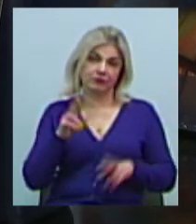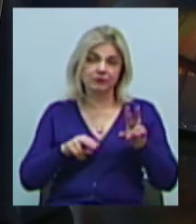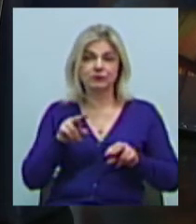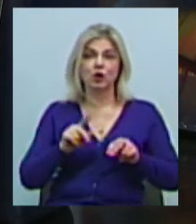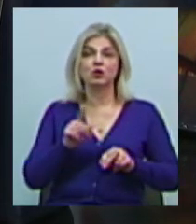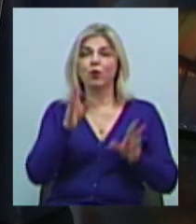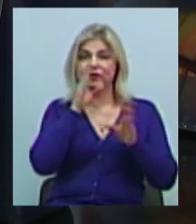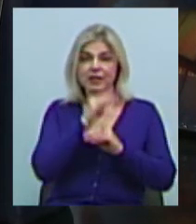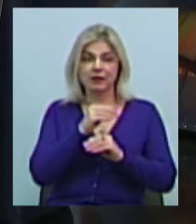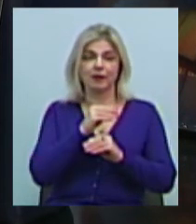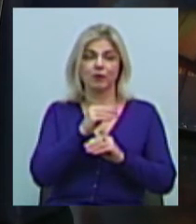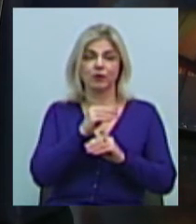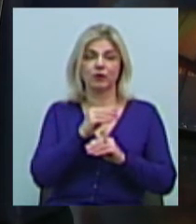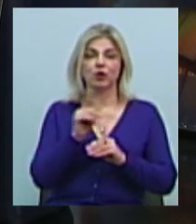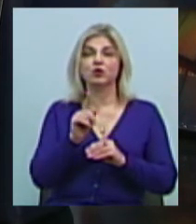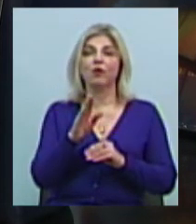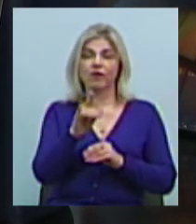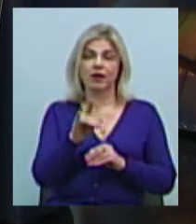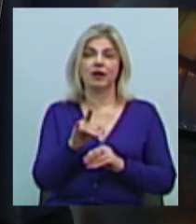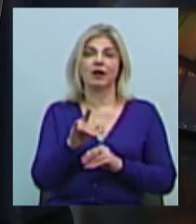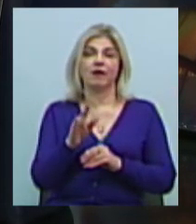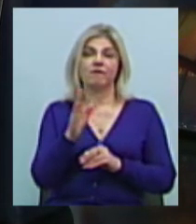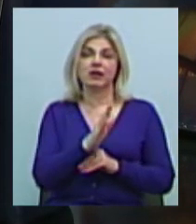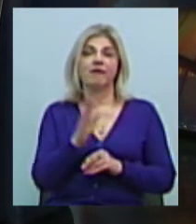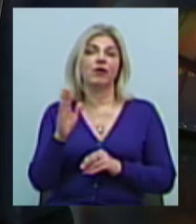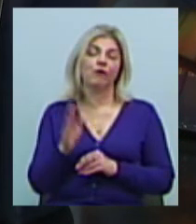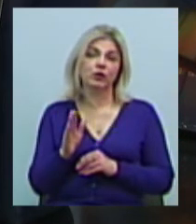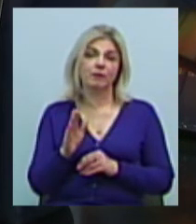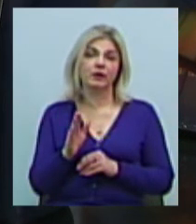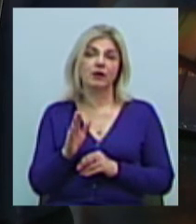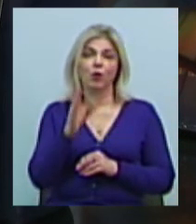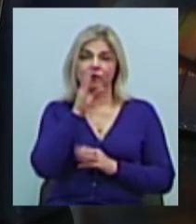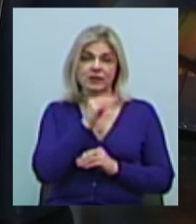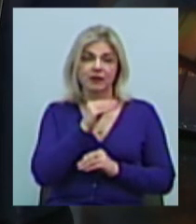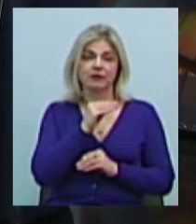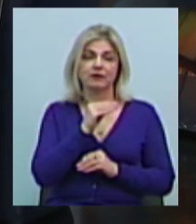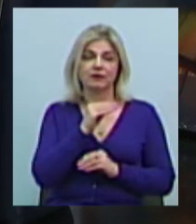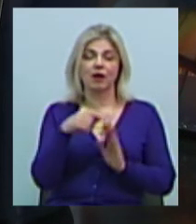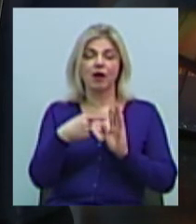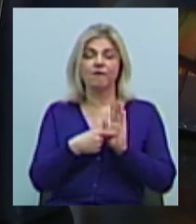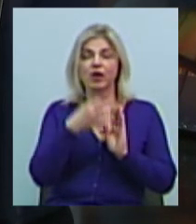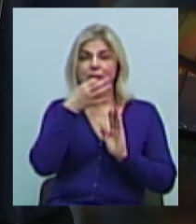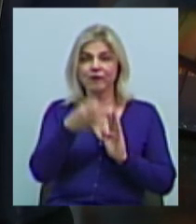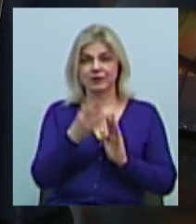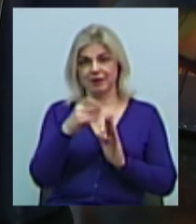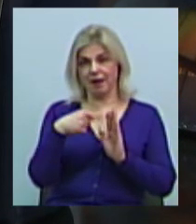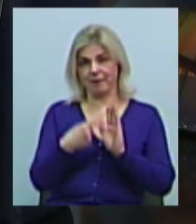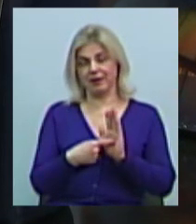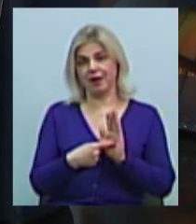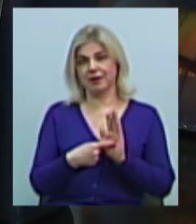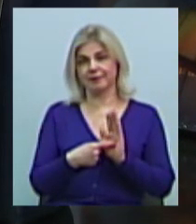таки встигнемо, що ви все ж таки, Валентин Володимирович, встигнете відповісти на